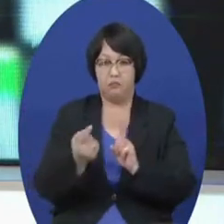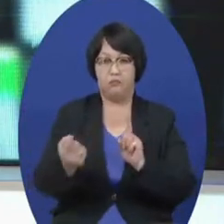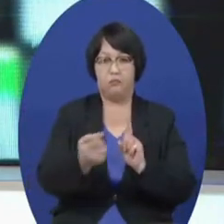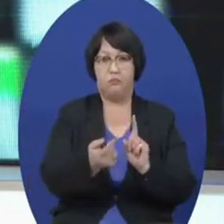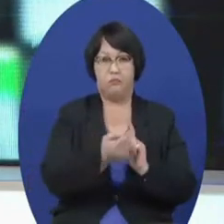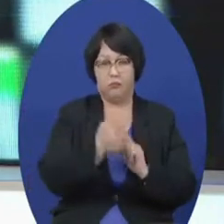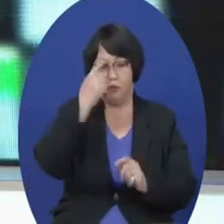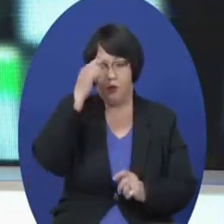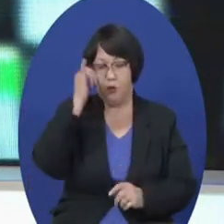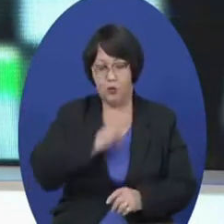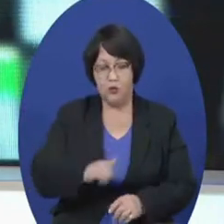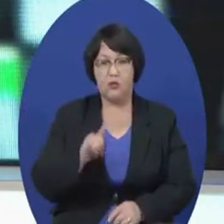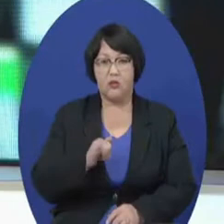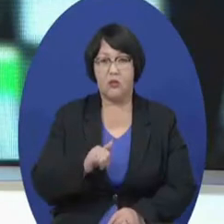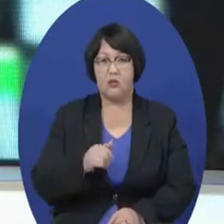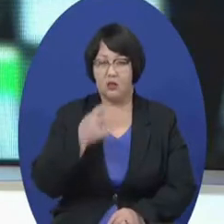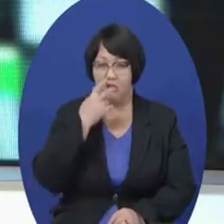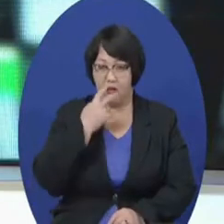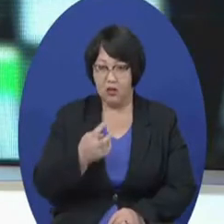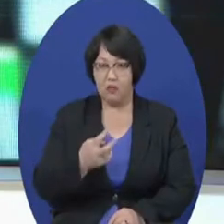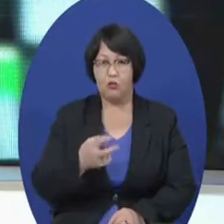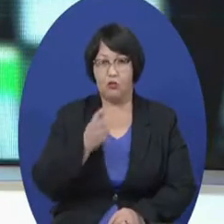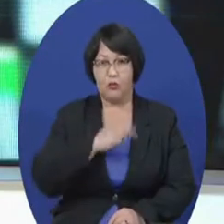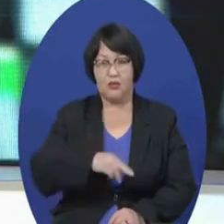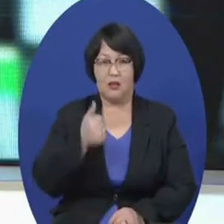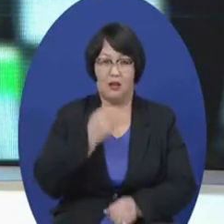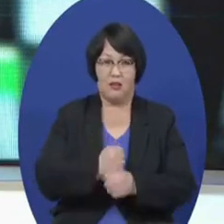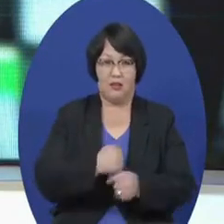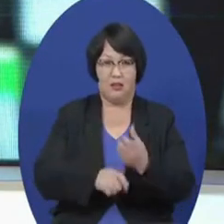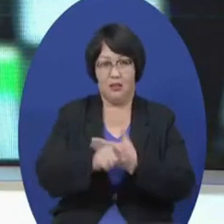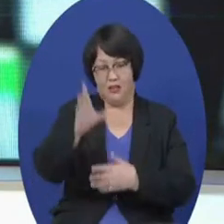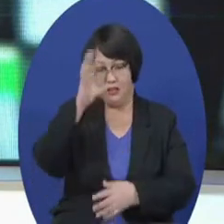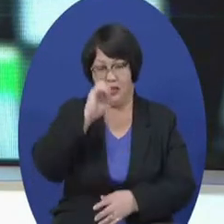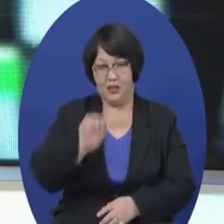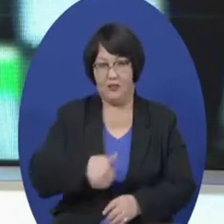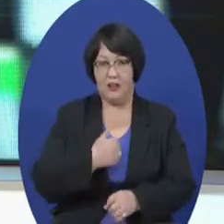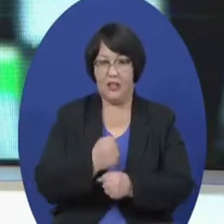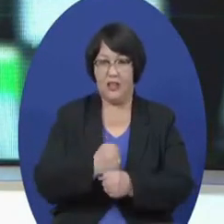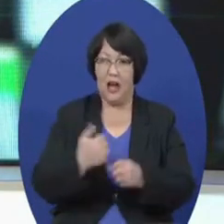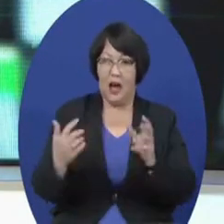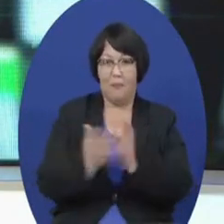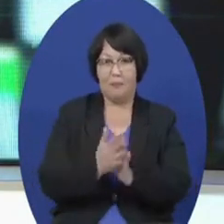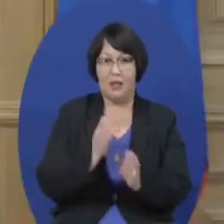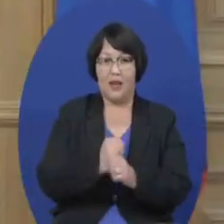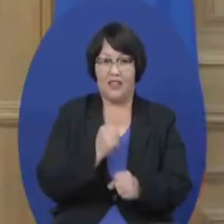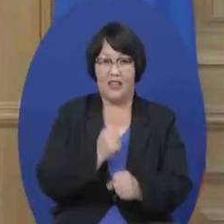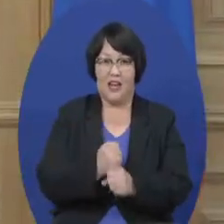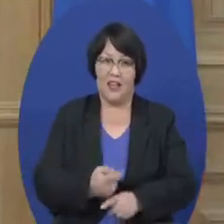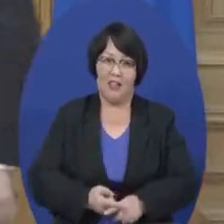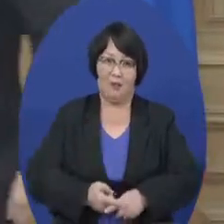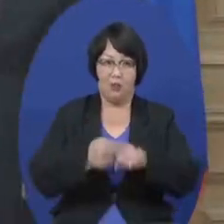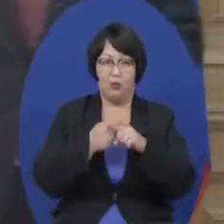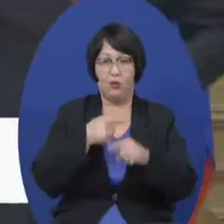сар тахлын эсрэг сайн ажиллаж байгааг тэмдэглээд цаашид хамтын ажиллагаагаа өргөжүүлэх чиглэлд санал солилцсон байна.